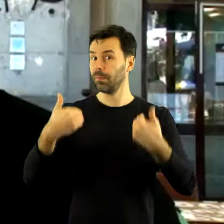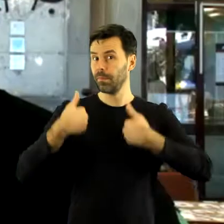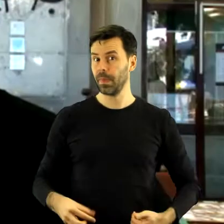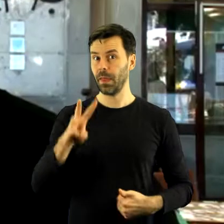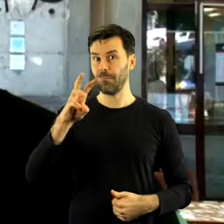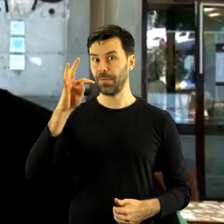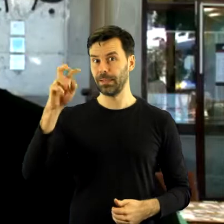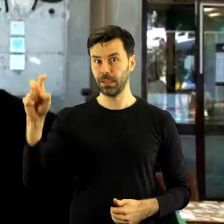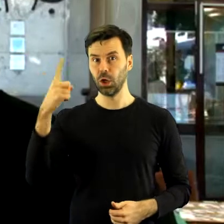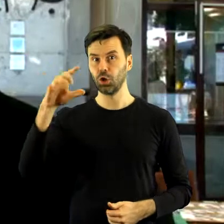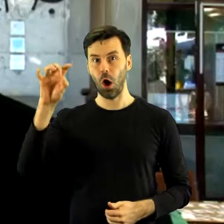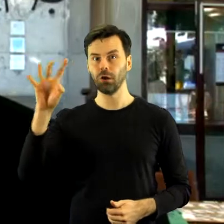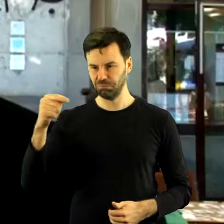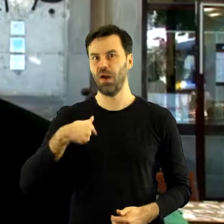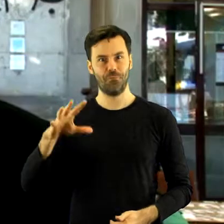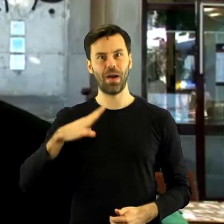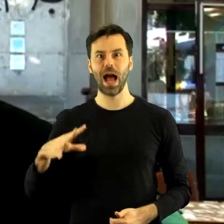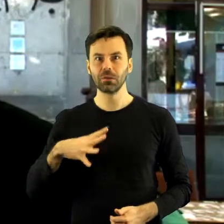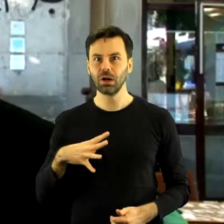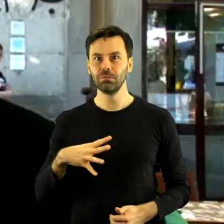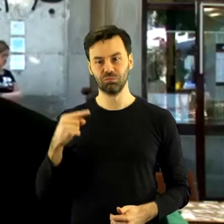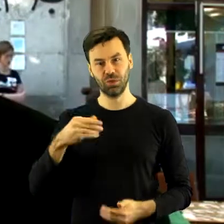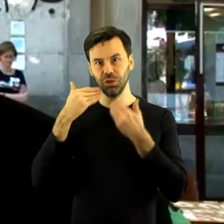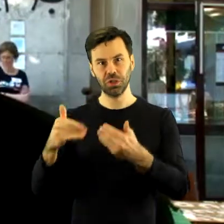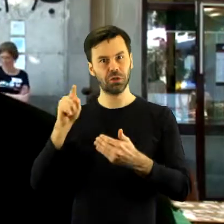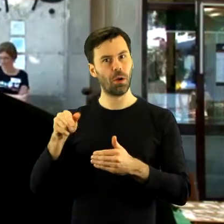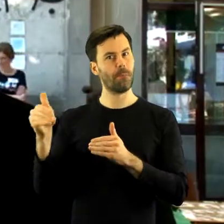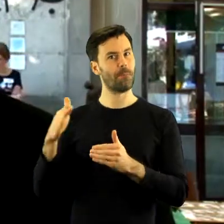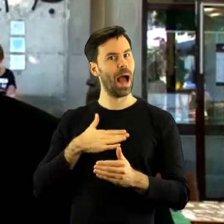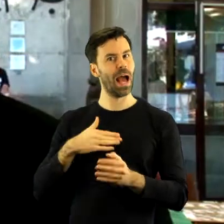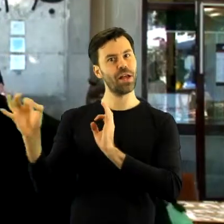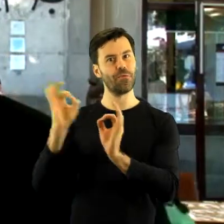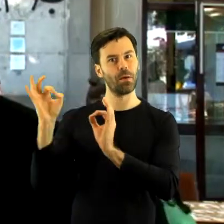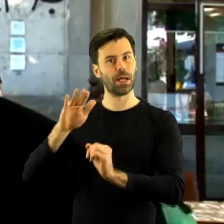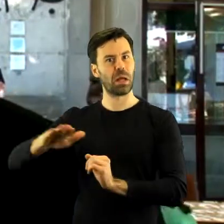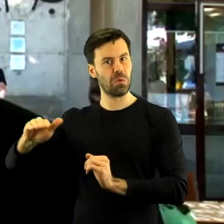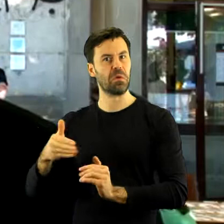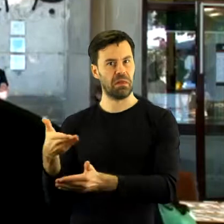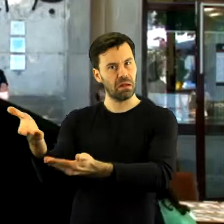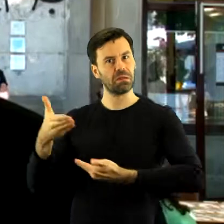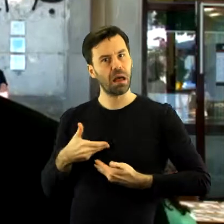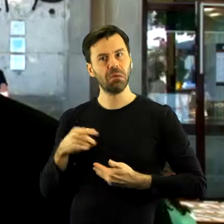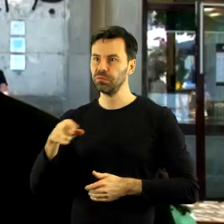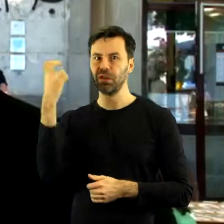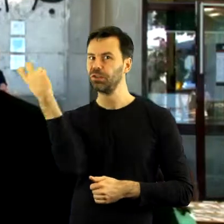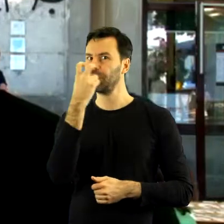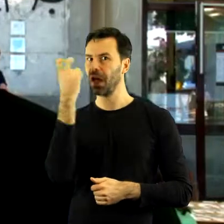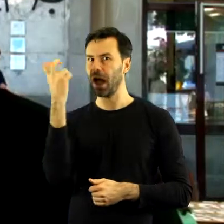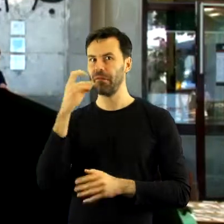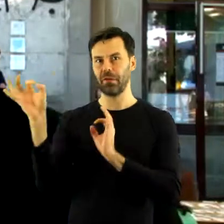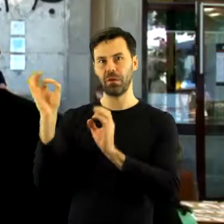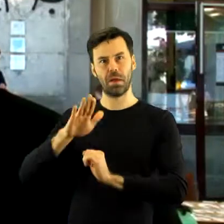warto być watchdogiem, bo dzięki temu można uzyskać informację publiczną, która nas